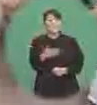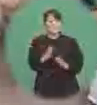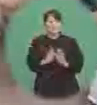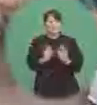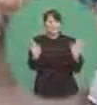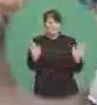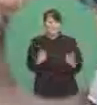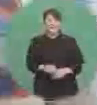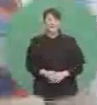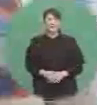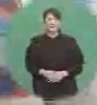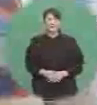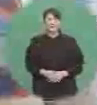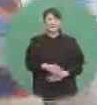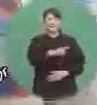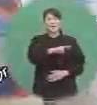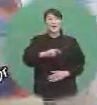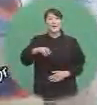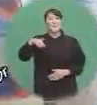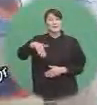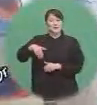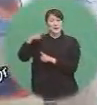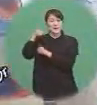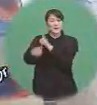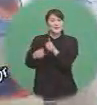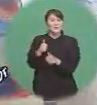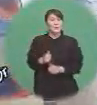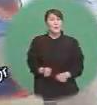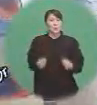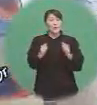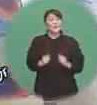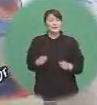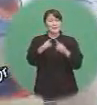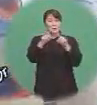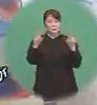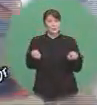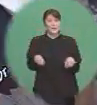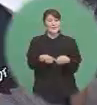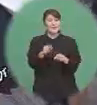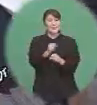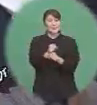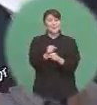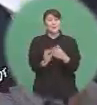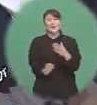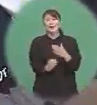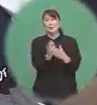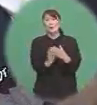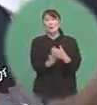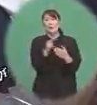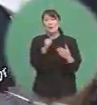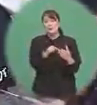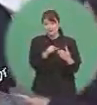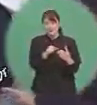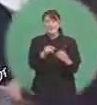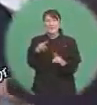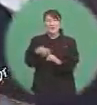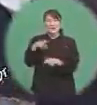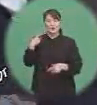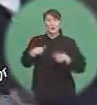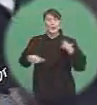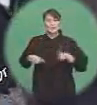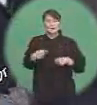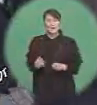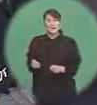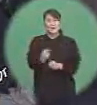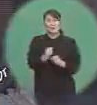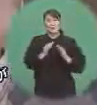ています。海老根伝統手すき和紙を使った灯籠には、小学生や復興公営住宅に住む